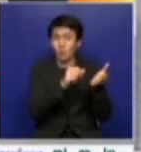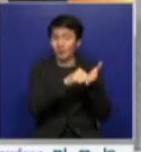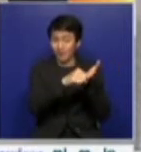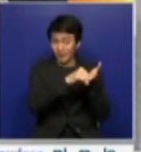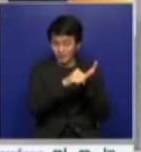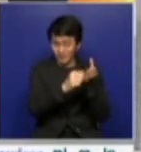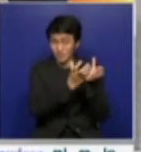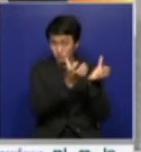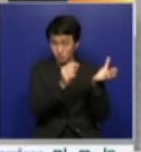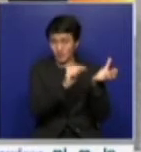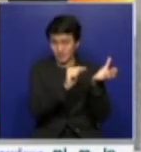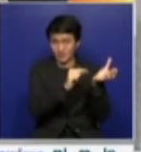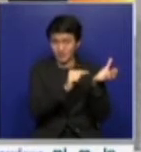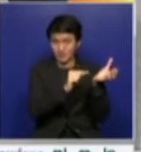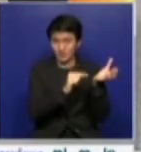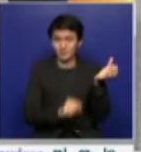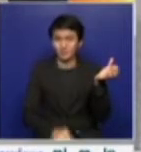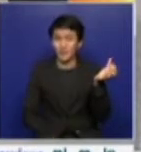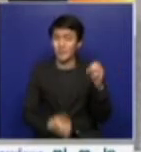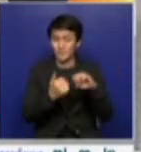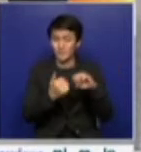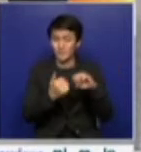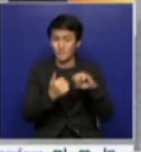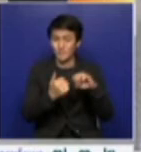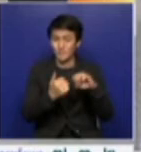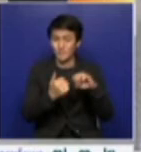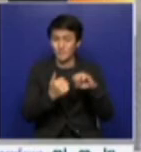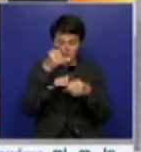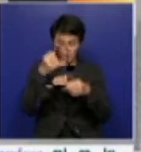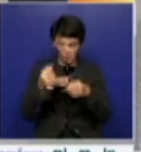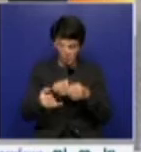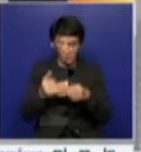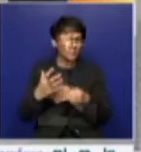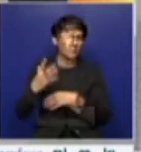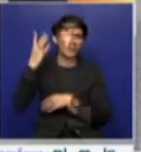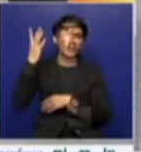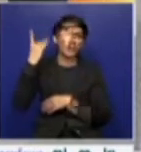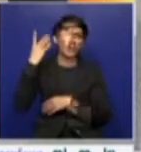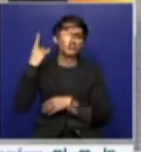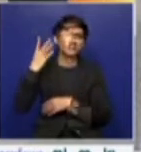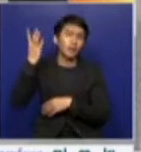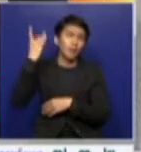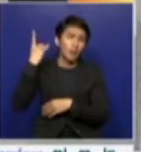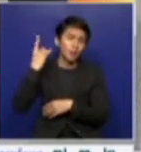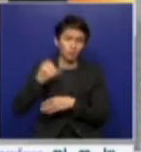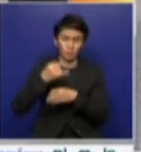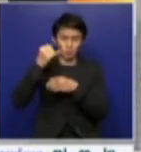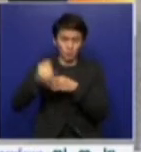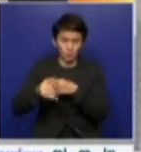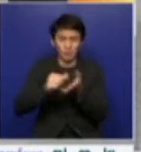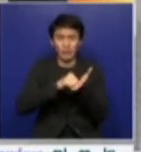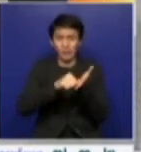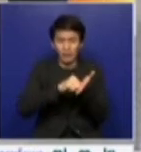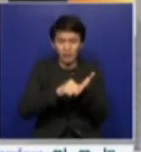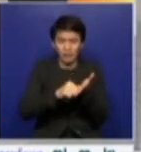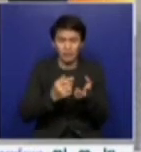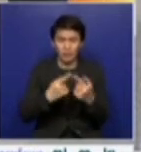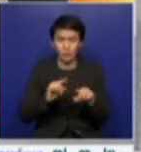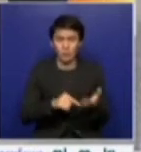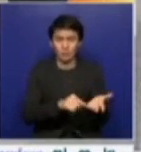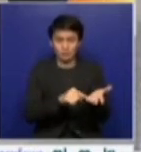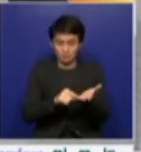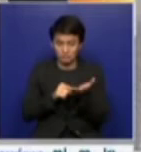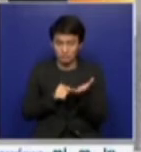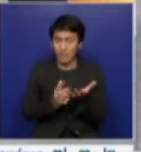รัฐธรรมนูญจะชอบในการประชุมรัฐสภาข่าวที่แล้วปรากฏว่าในวาระรับหลักการ